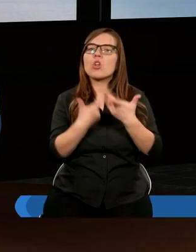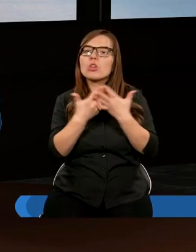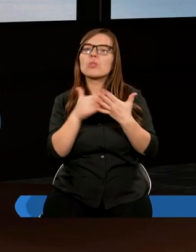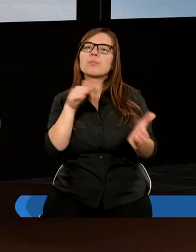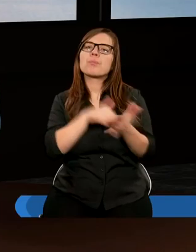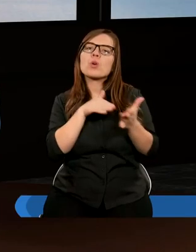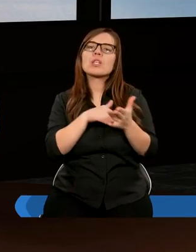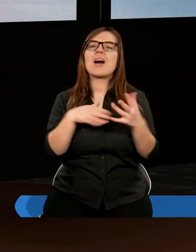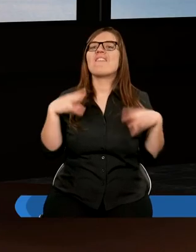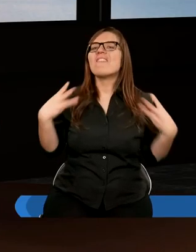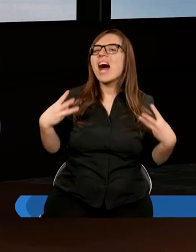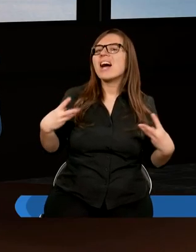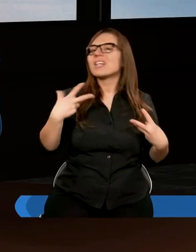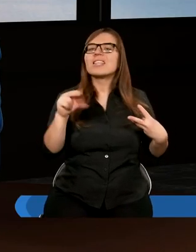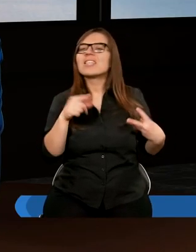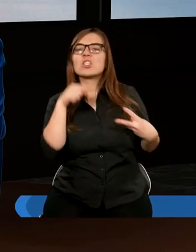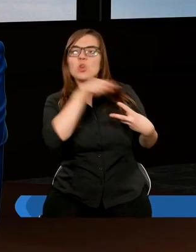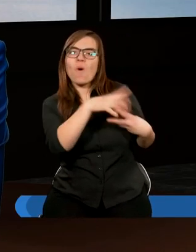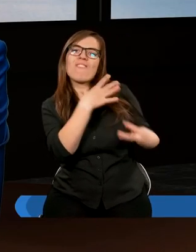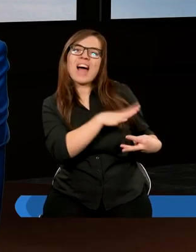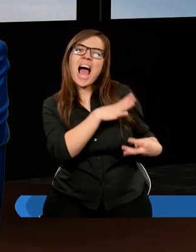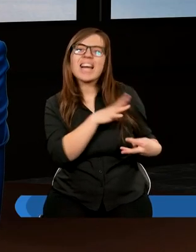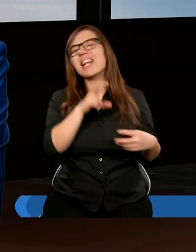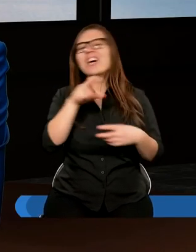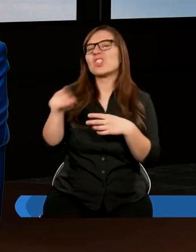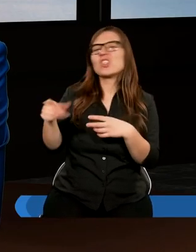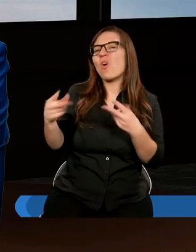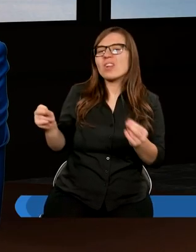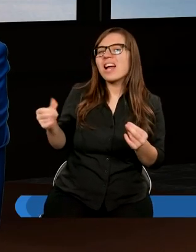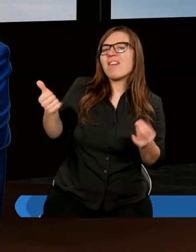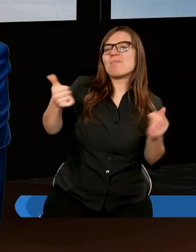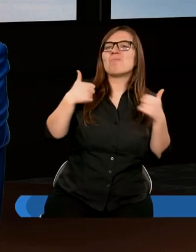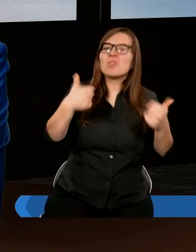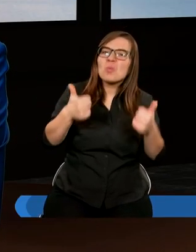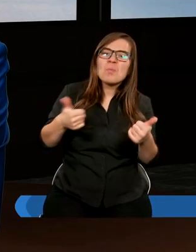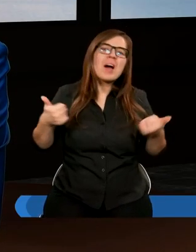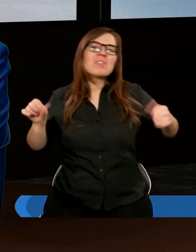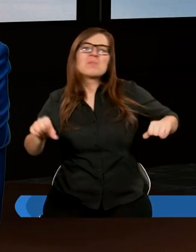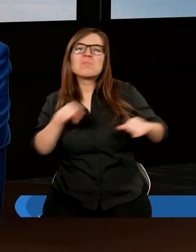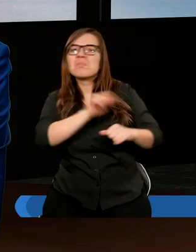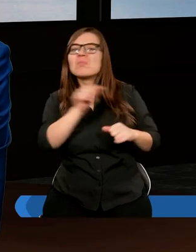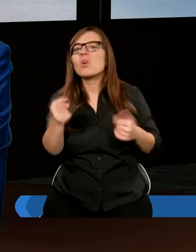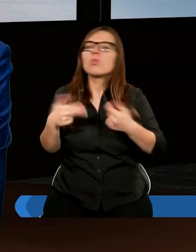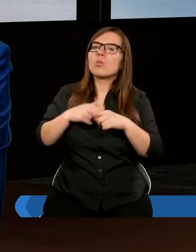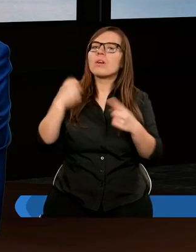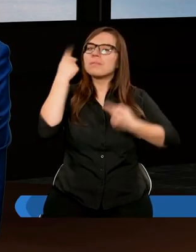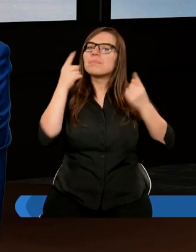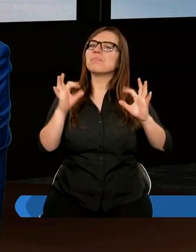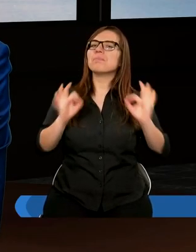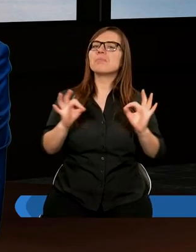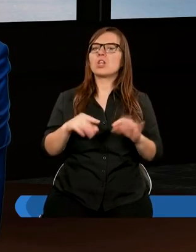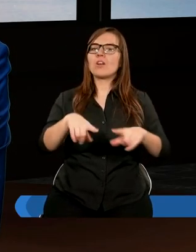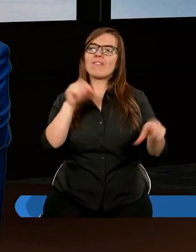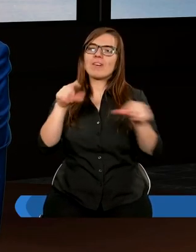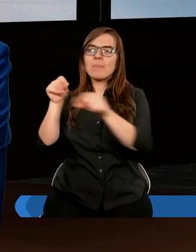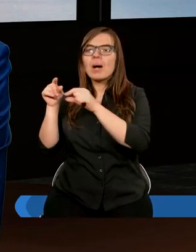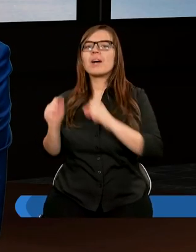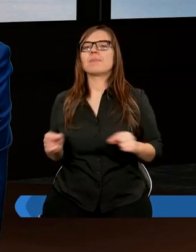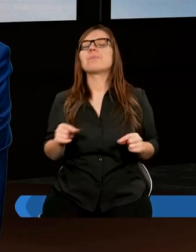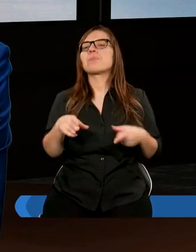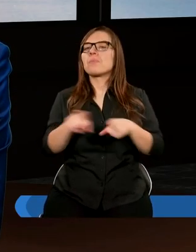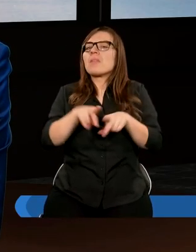ma wartość, a coś nie ma wartości, prawda? I mi się wydaje, że tu mamy właśnie poważny problem, tak? A są